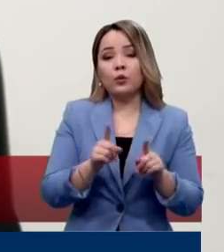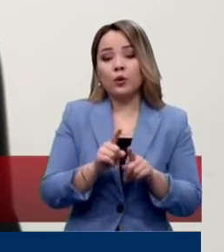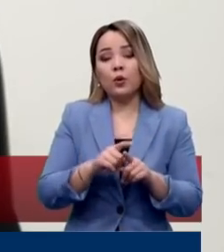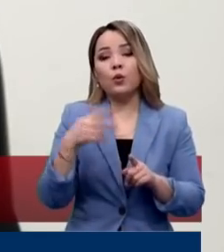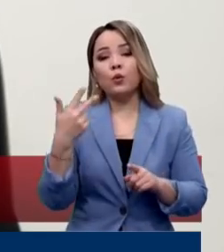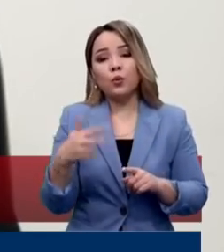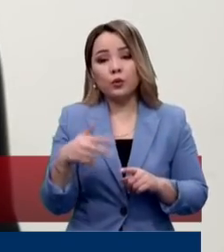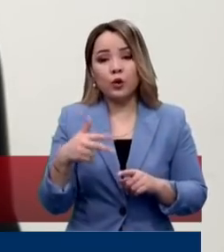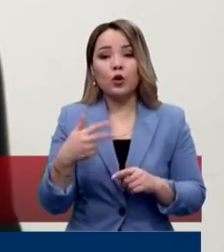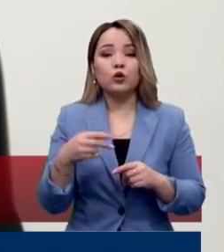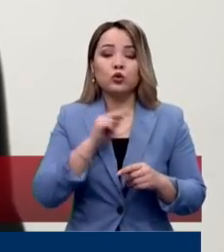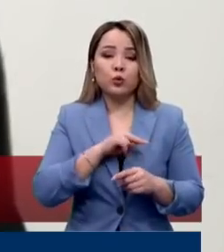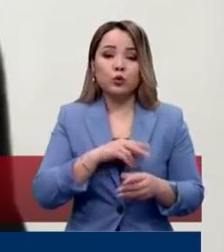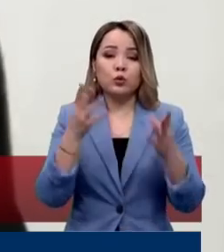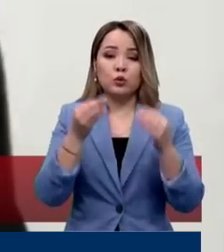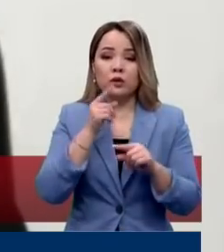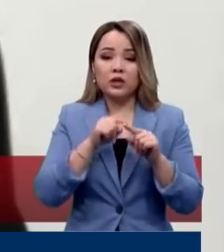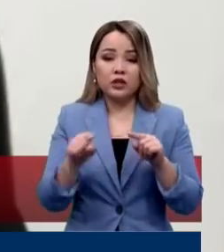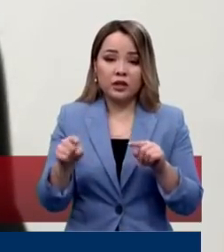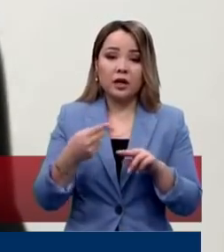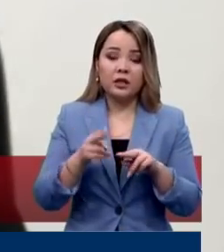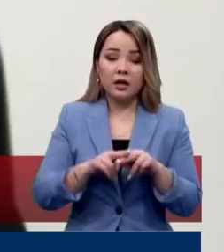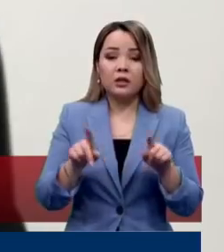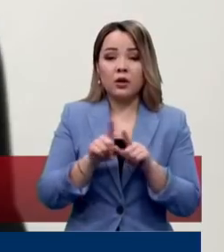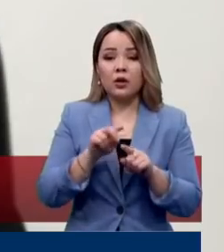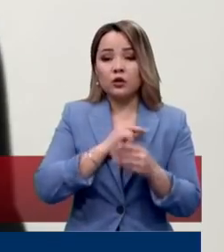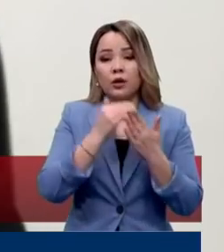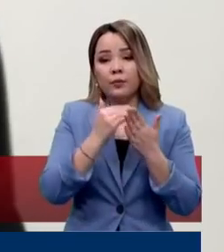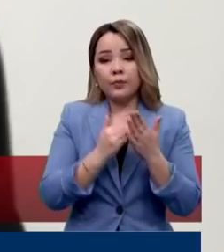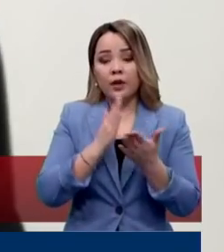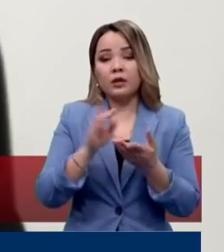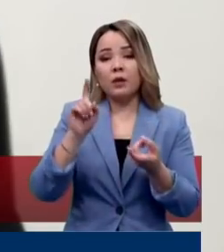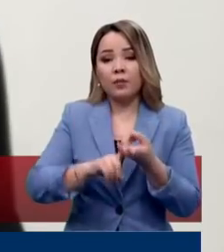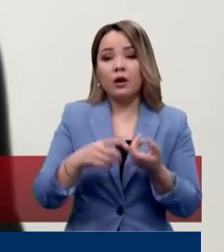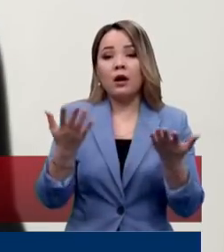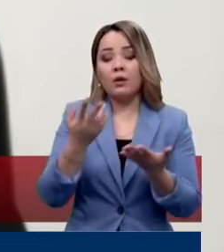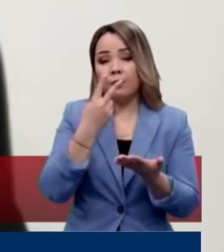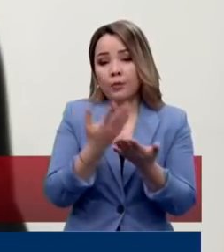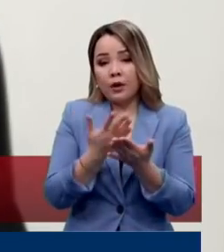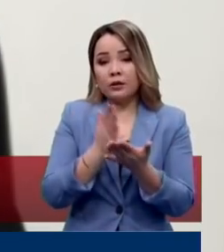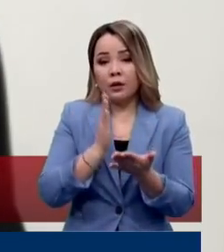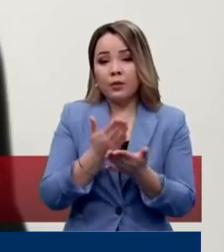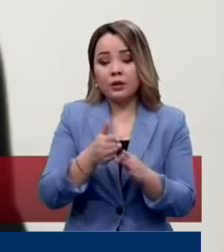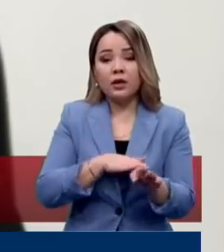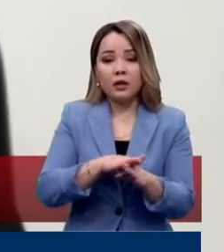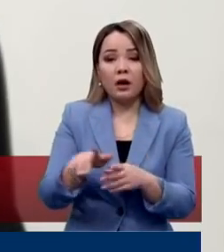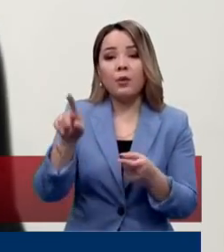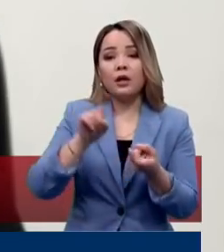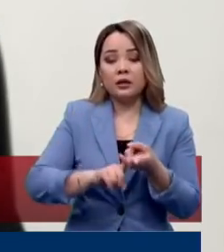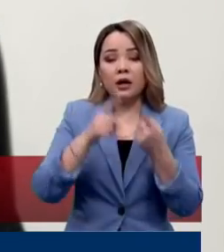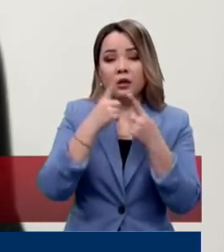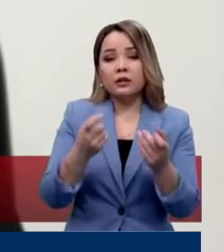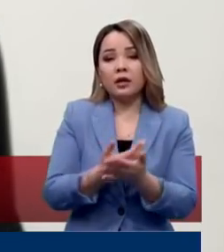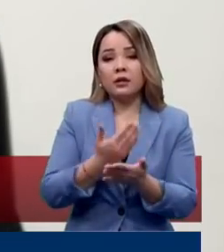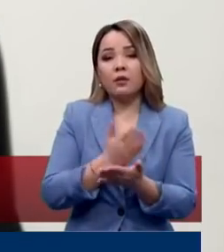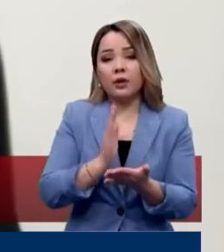30 жұмыс күнінің ішінде осы критерийге байланысты, ода қандай показатель болып тұр, соған байланысты ақпаратты